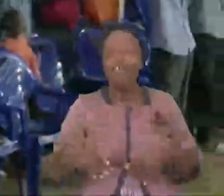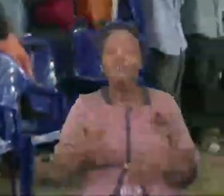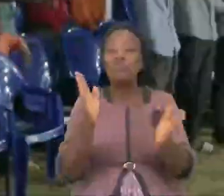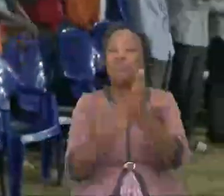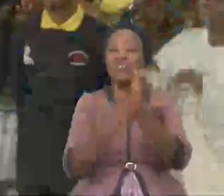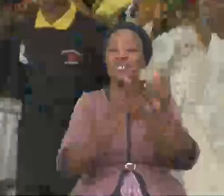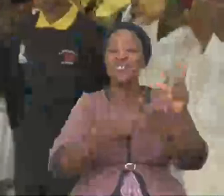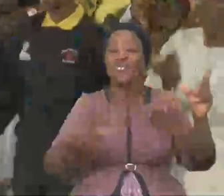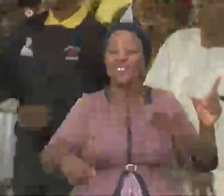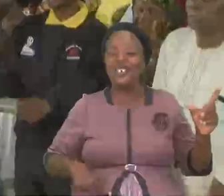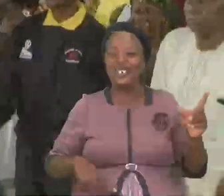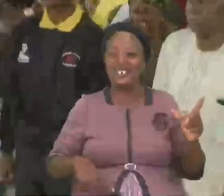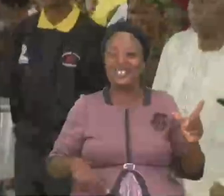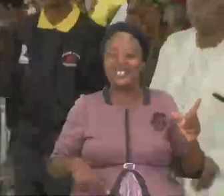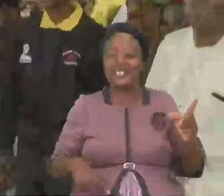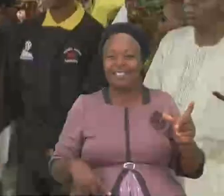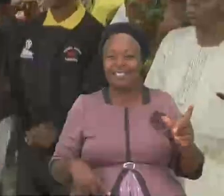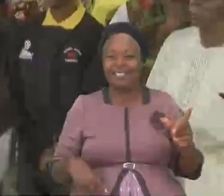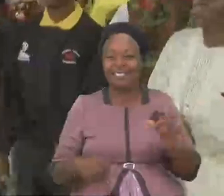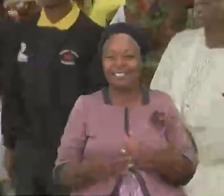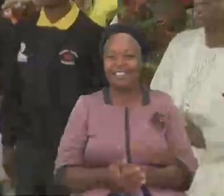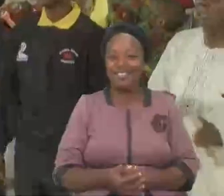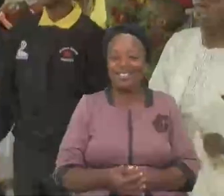tes jours, gloire à Dieu.